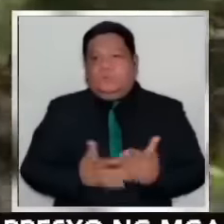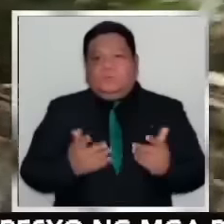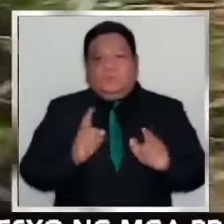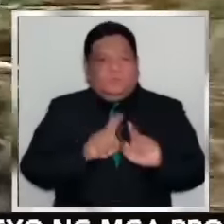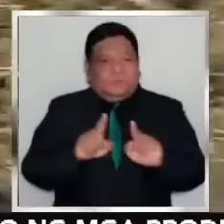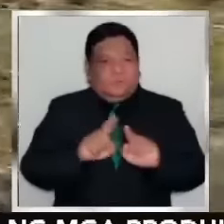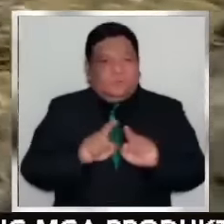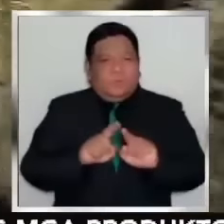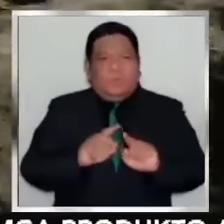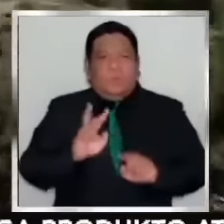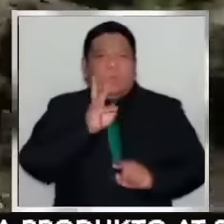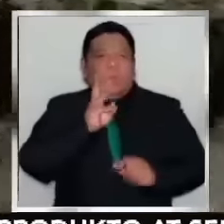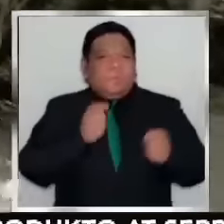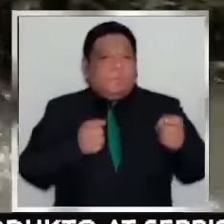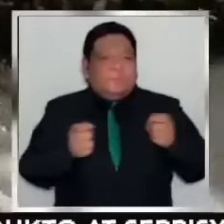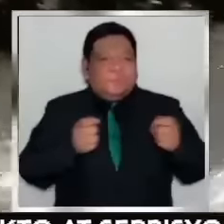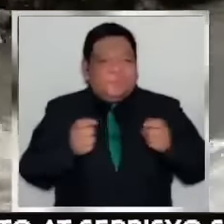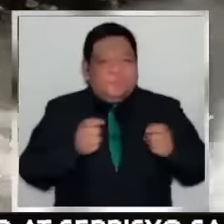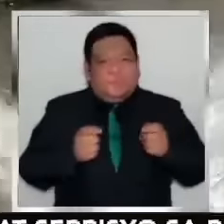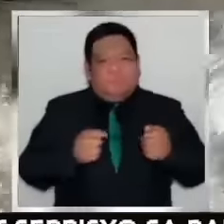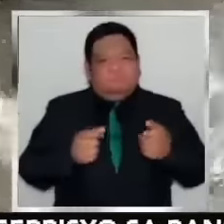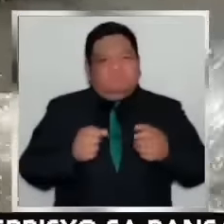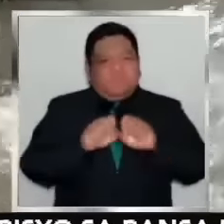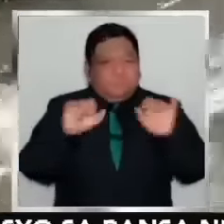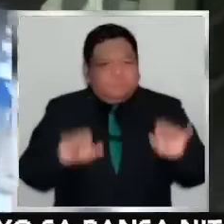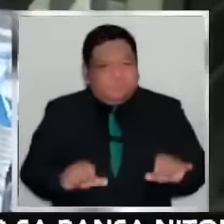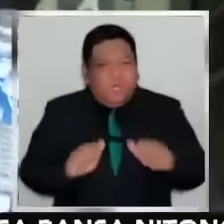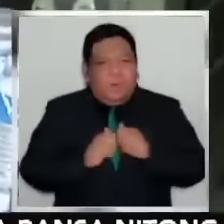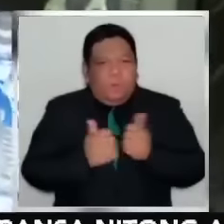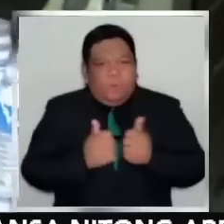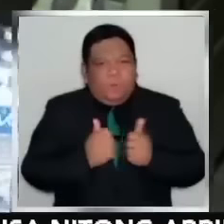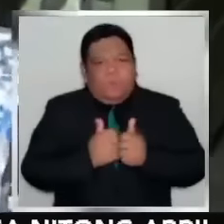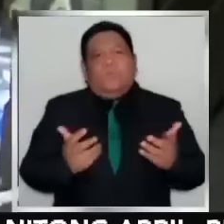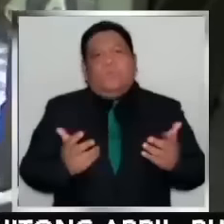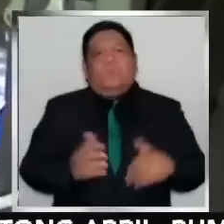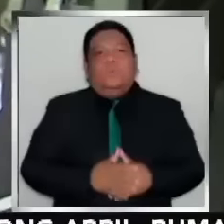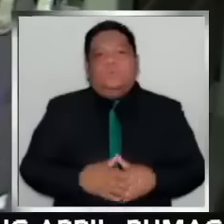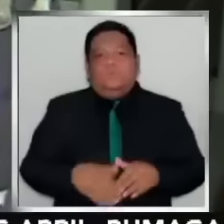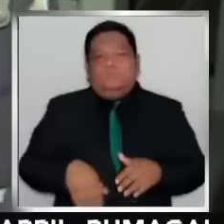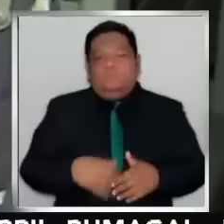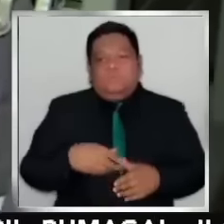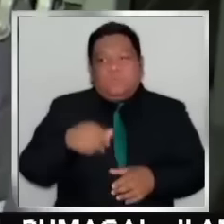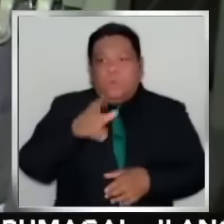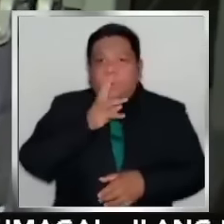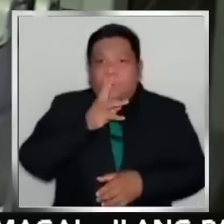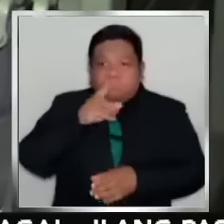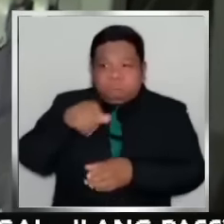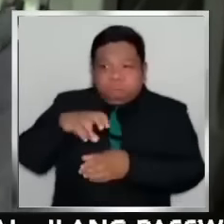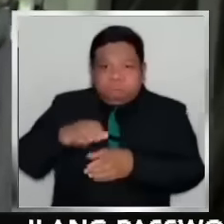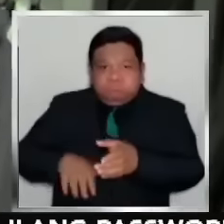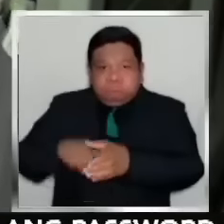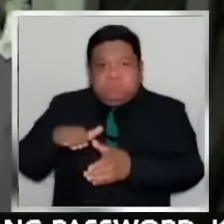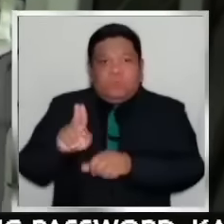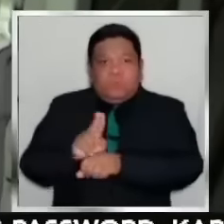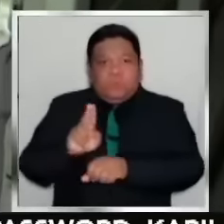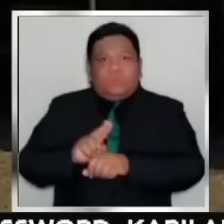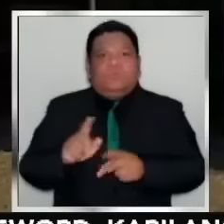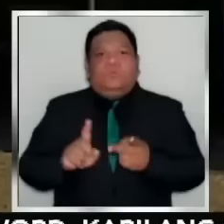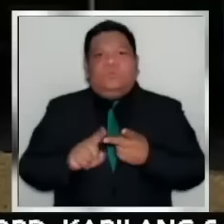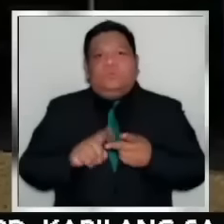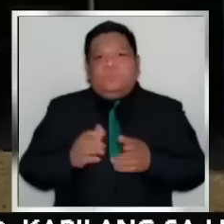management and protocol na pag-repurposition po ng bottled water na iba pang food supplies in case kailanganin